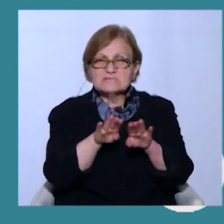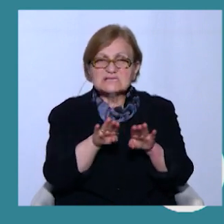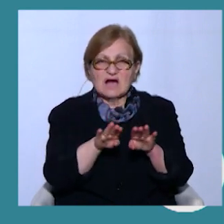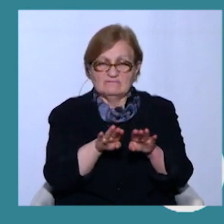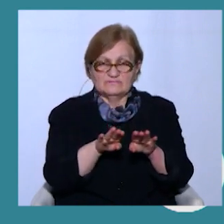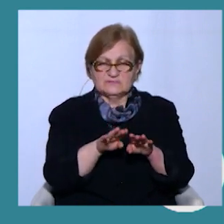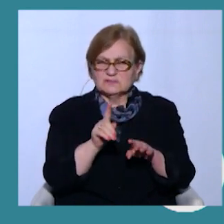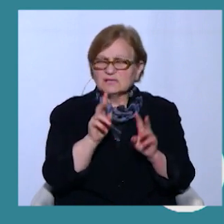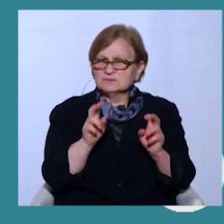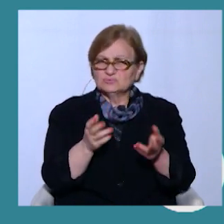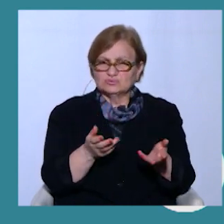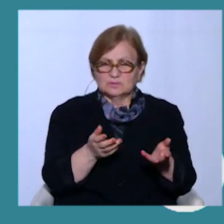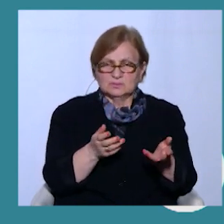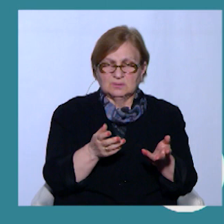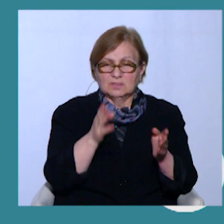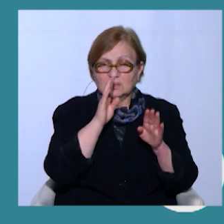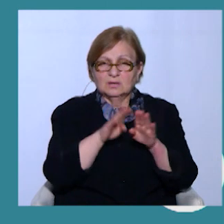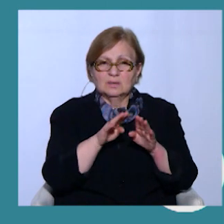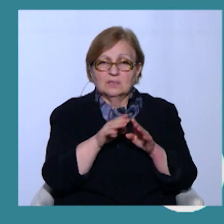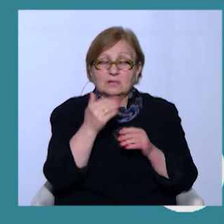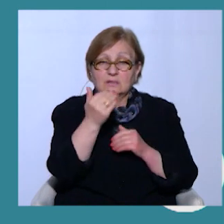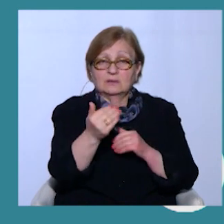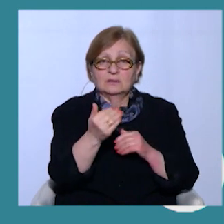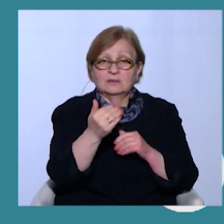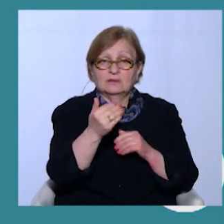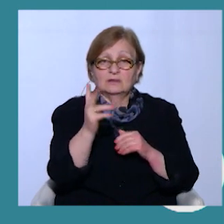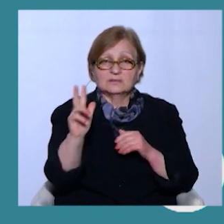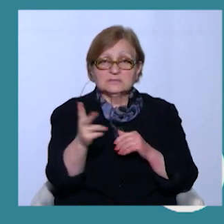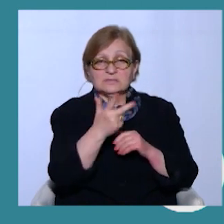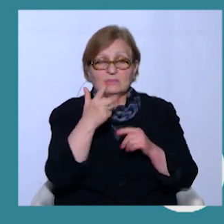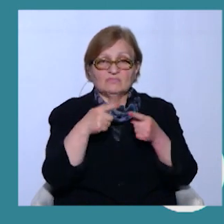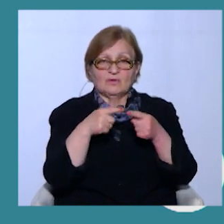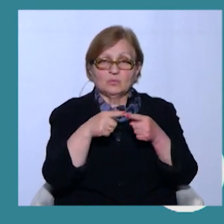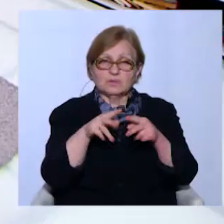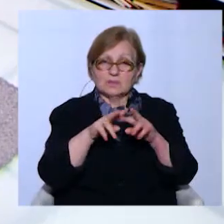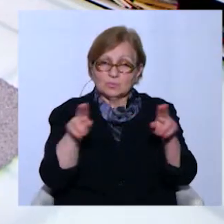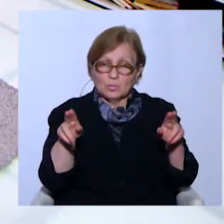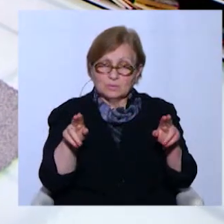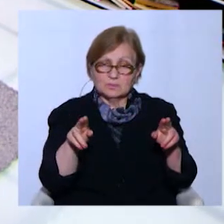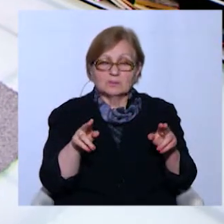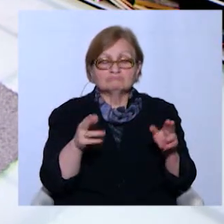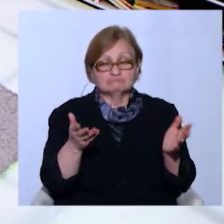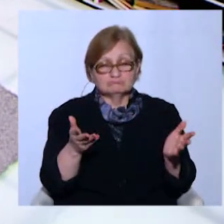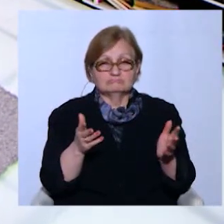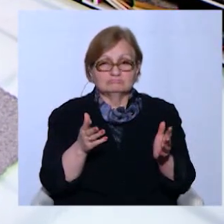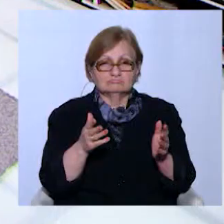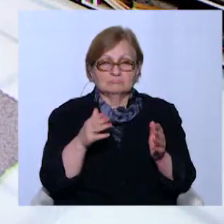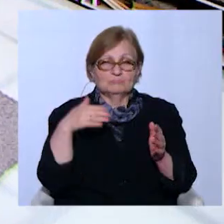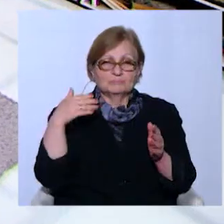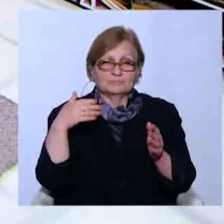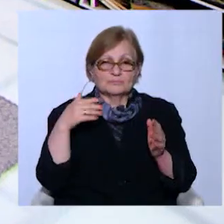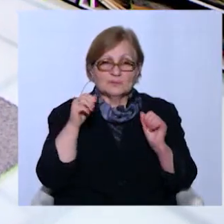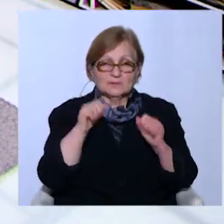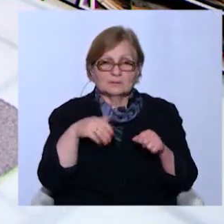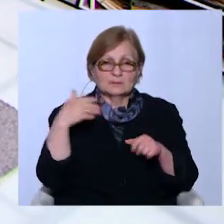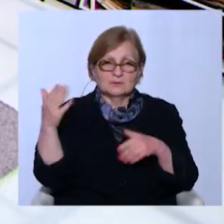ორი სამკუთხედი მსგავსია? ორი სამკუთხედი არის მსგავსი, როცა მათ სამივე კუთხე ტოლი აქვთ. მსგავს სამკუთხედებში